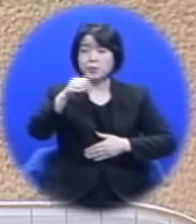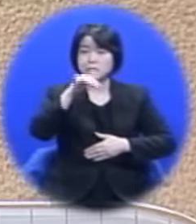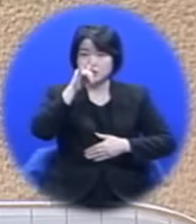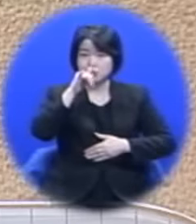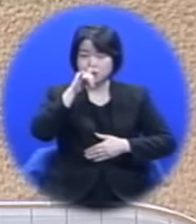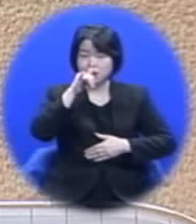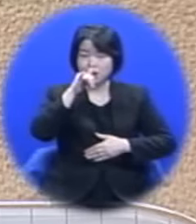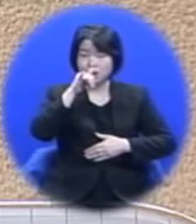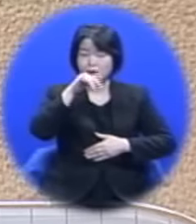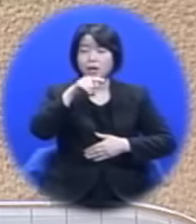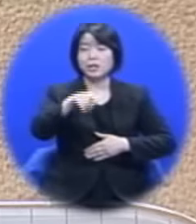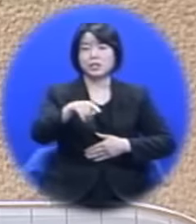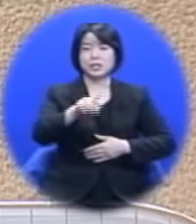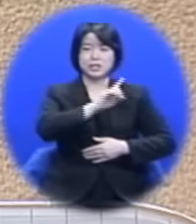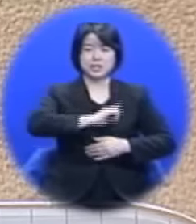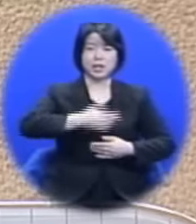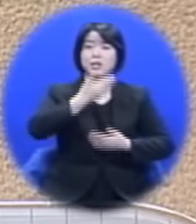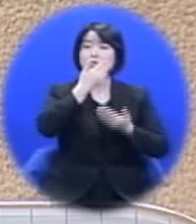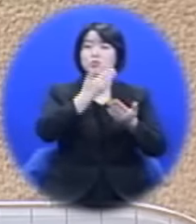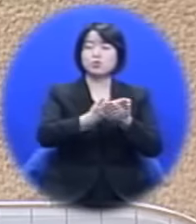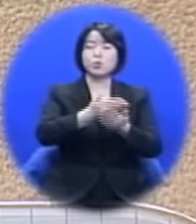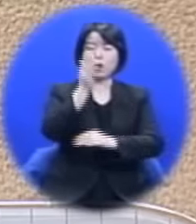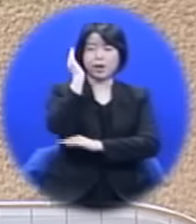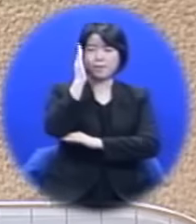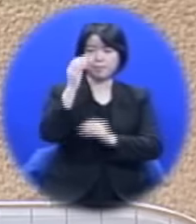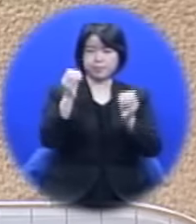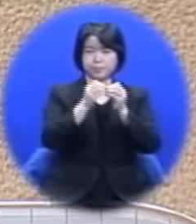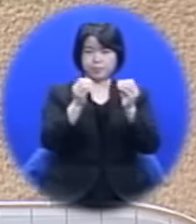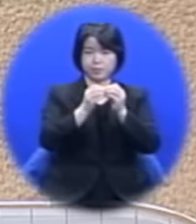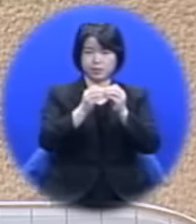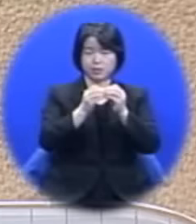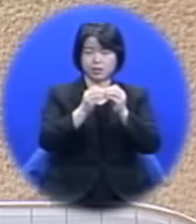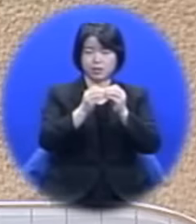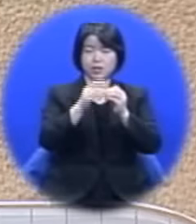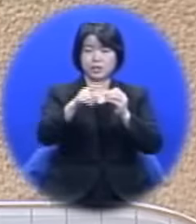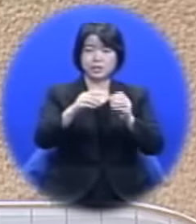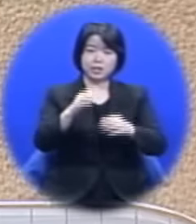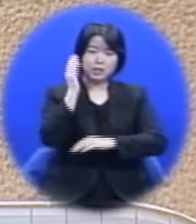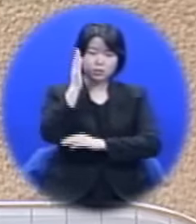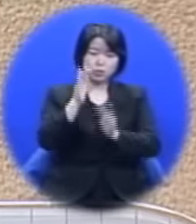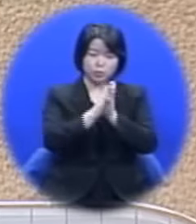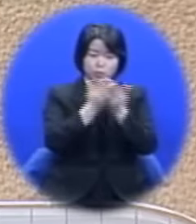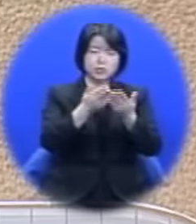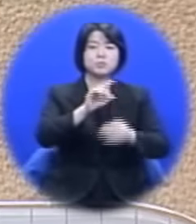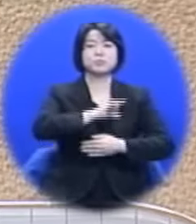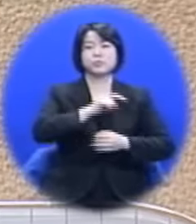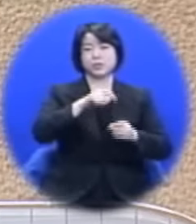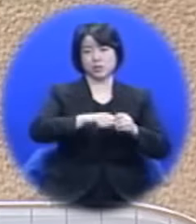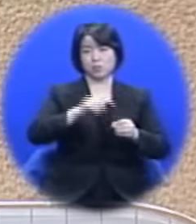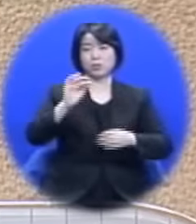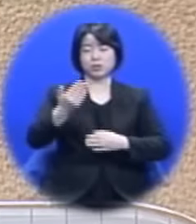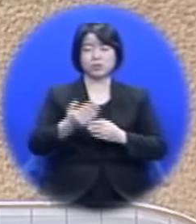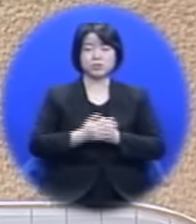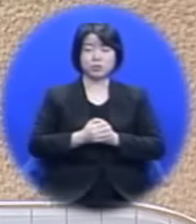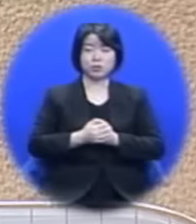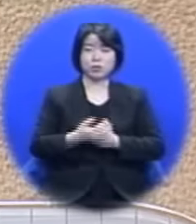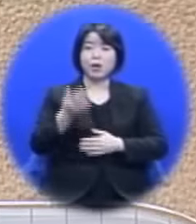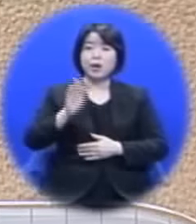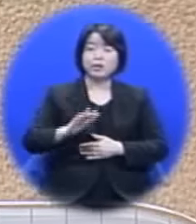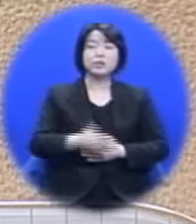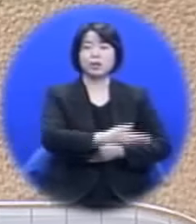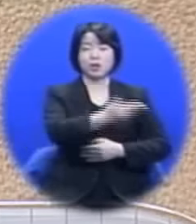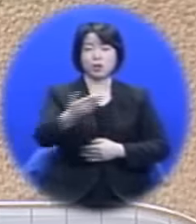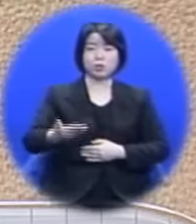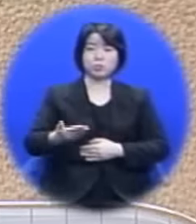그분의 가장 중요한 메시지였고 그게 설교집 목 이었어요 그런데 여러분